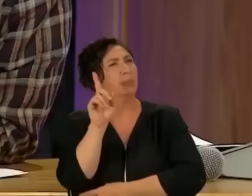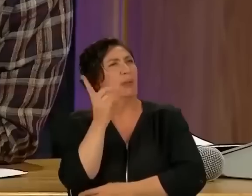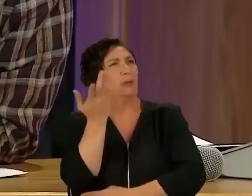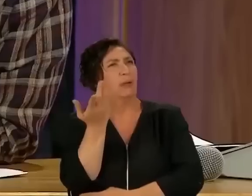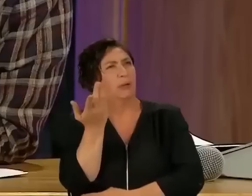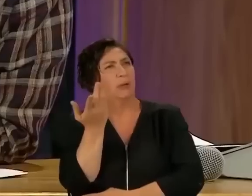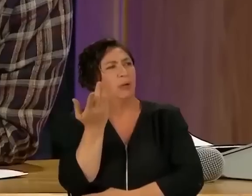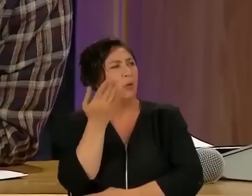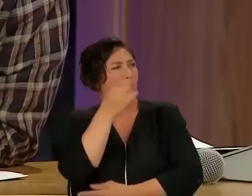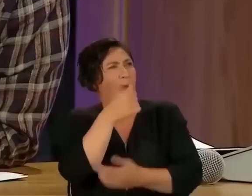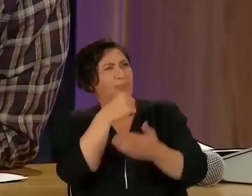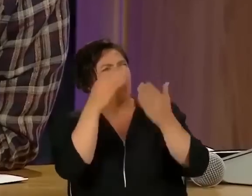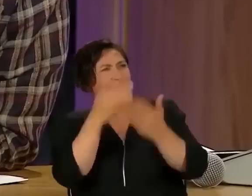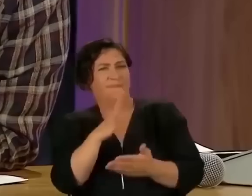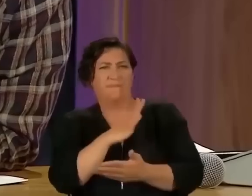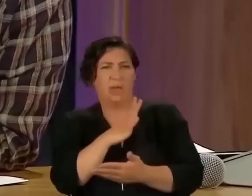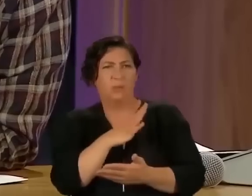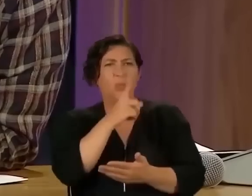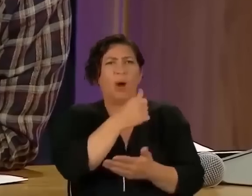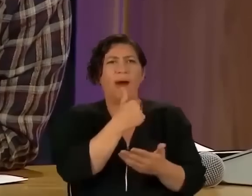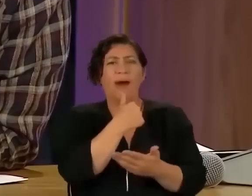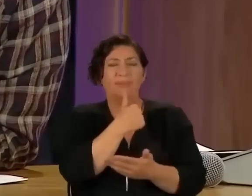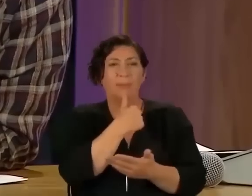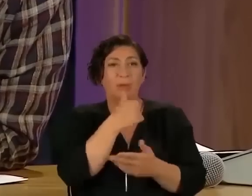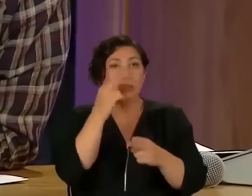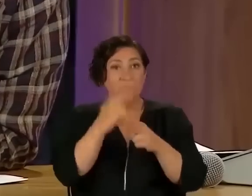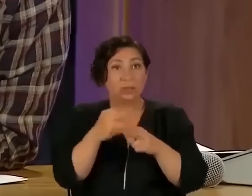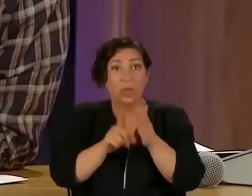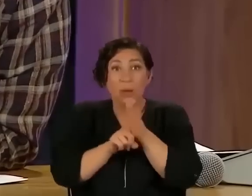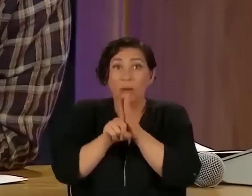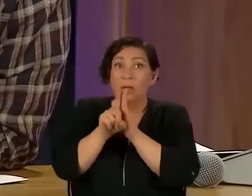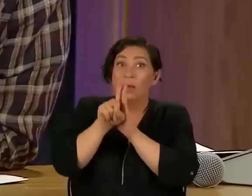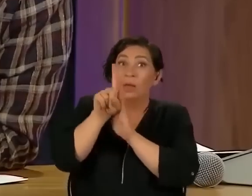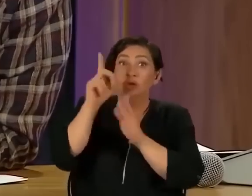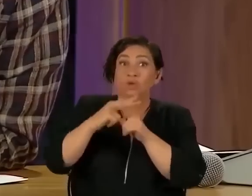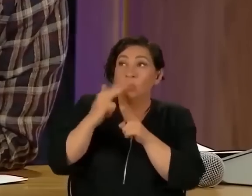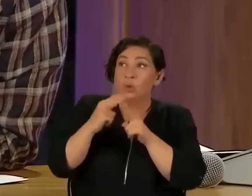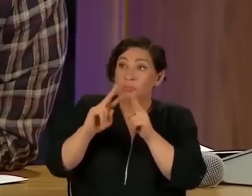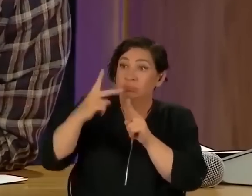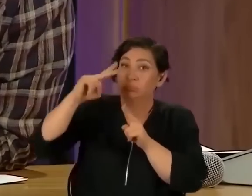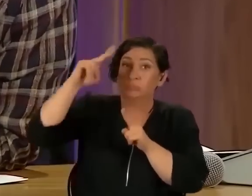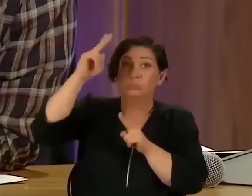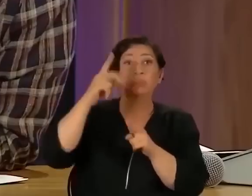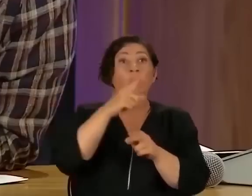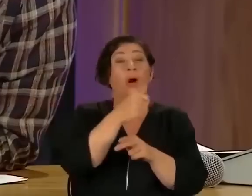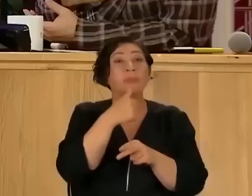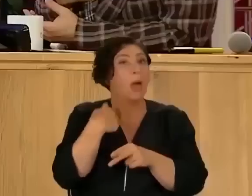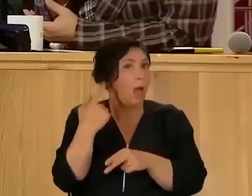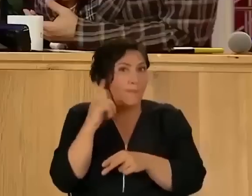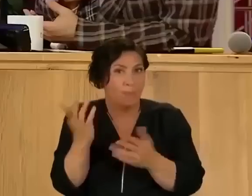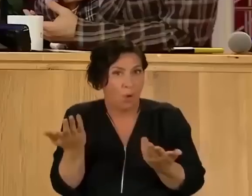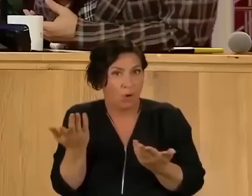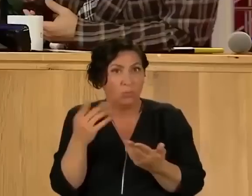dakika, böyle bir adam var ve böyle bir adam hızla yükseliyor, insanları hızla etkiliyor ve benim bu adamdan haberim